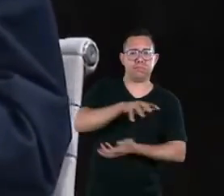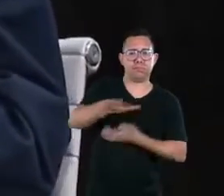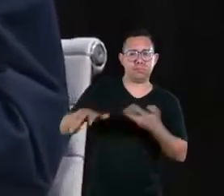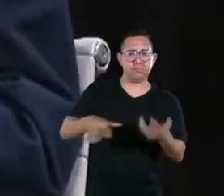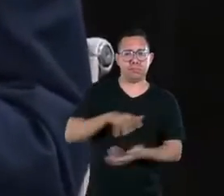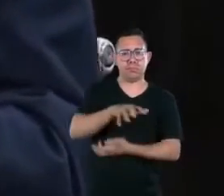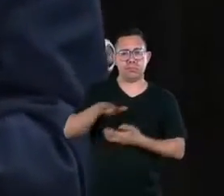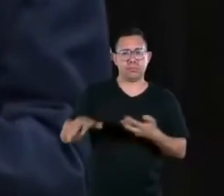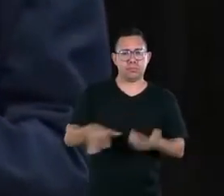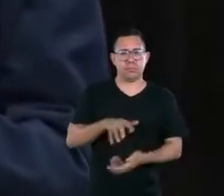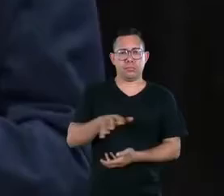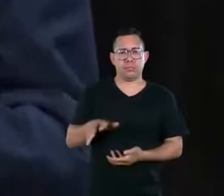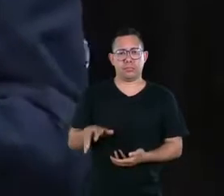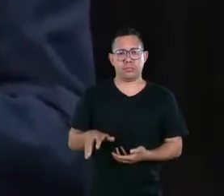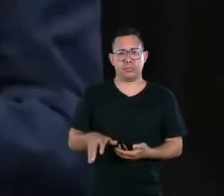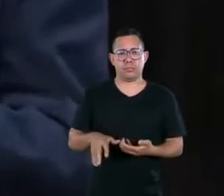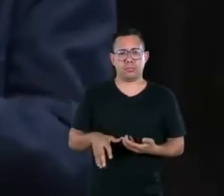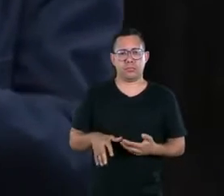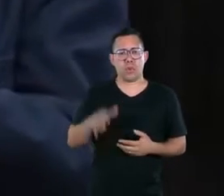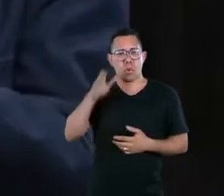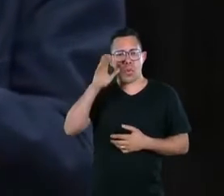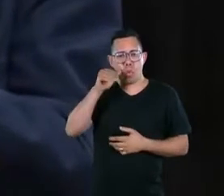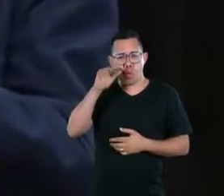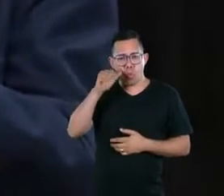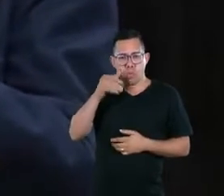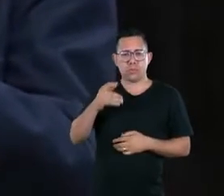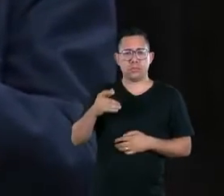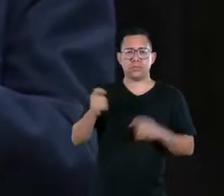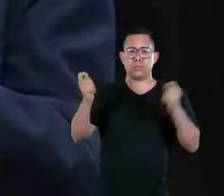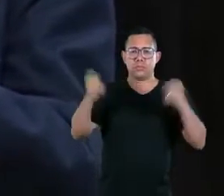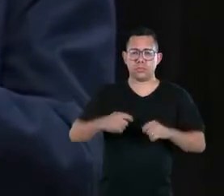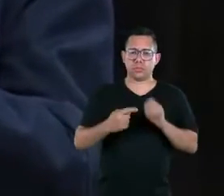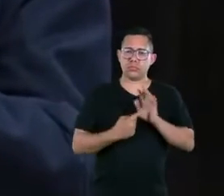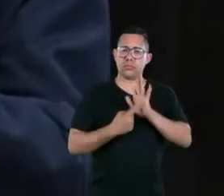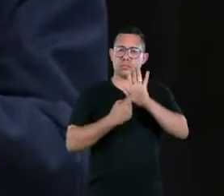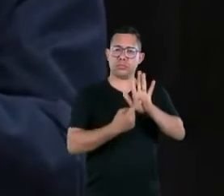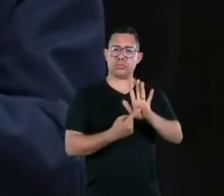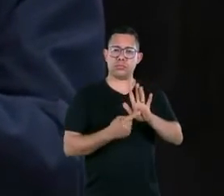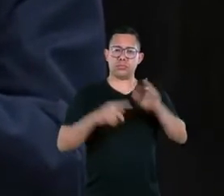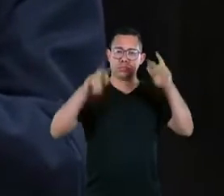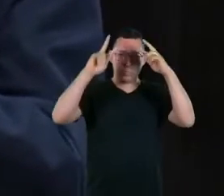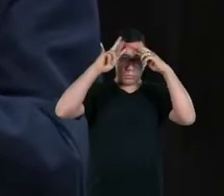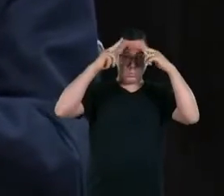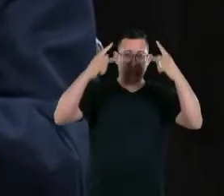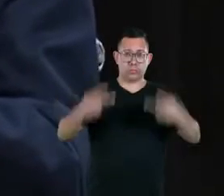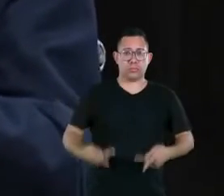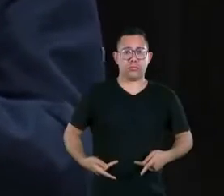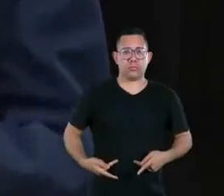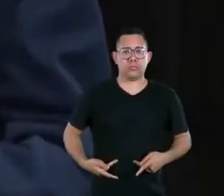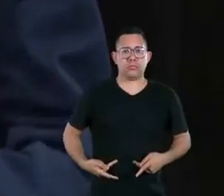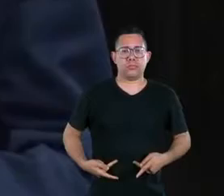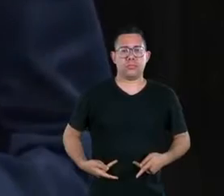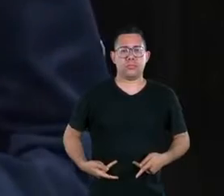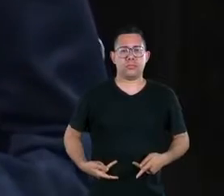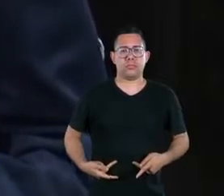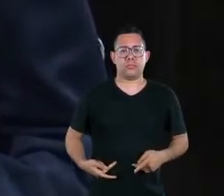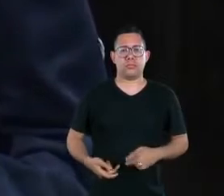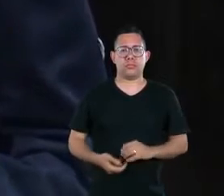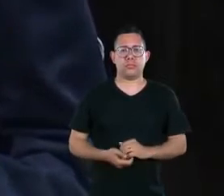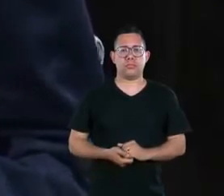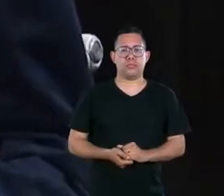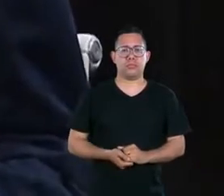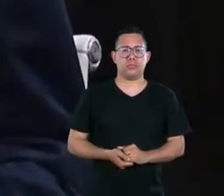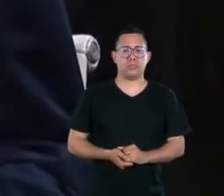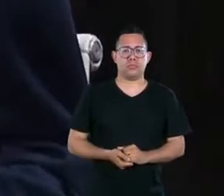la révolte, etc. Je suis, si vous voulez, je suis un microcosme d'être humain.